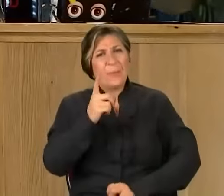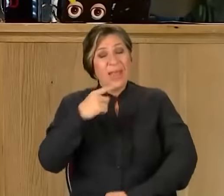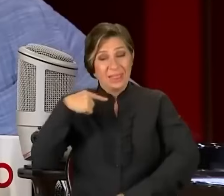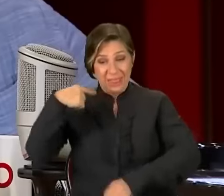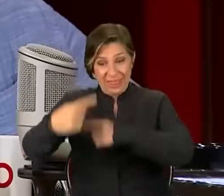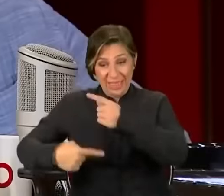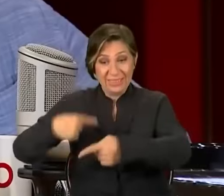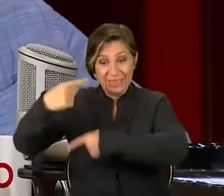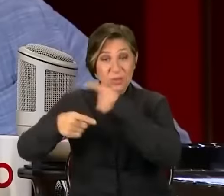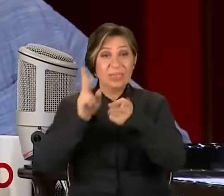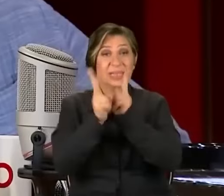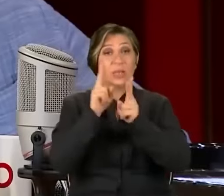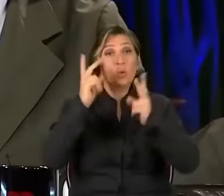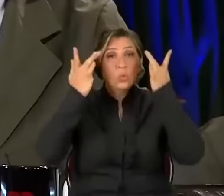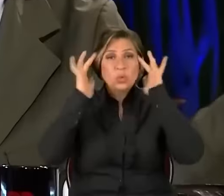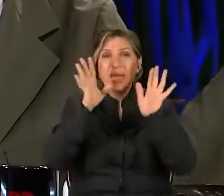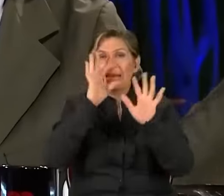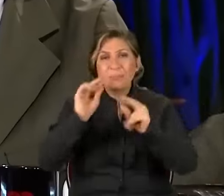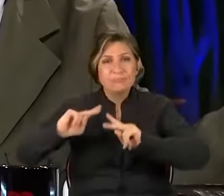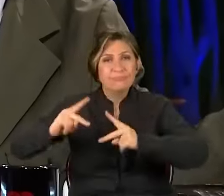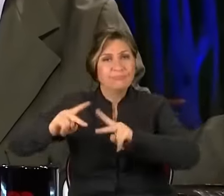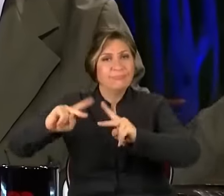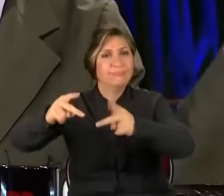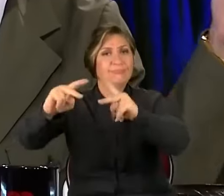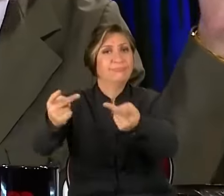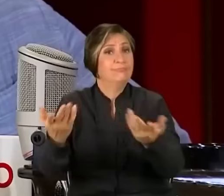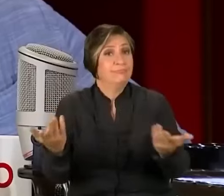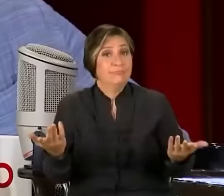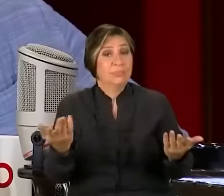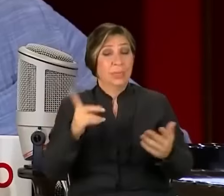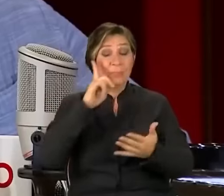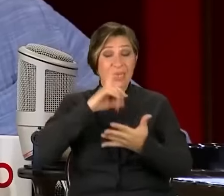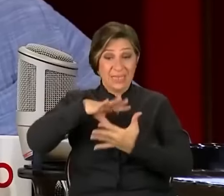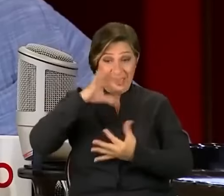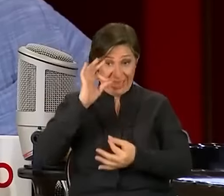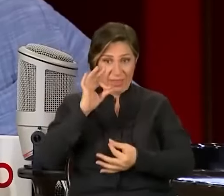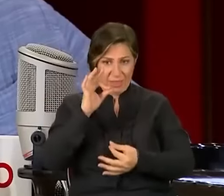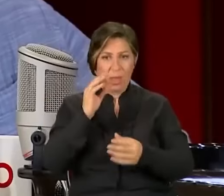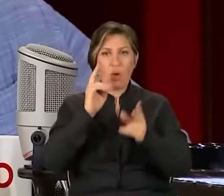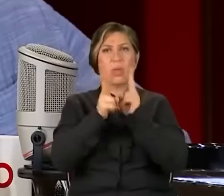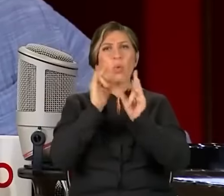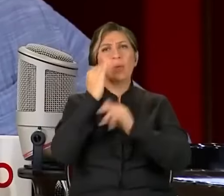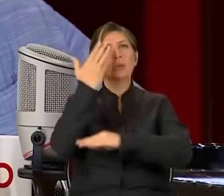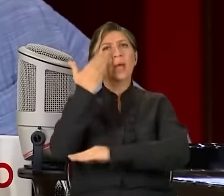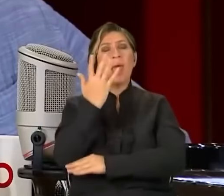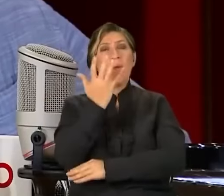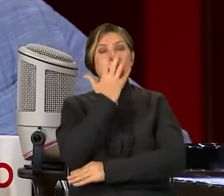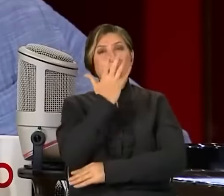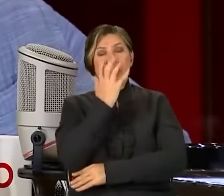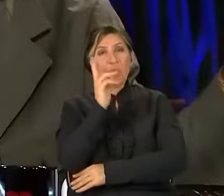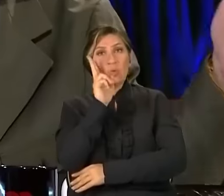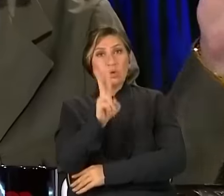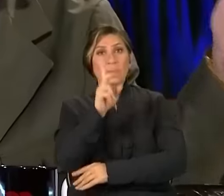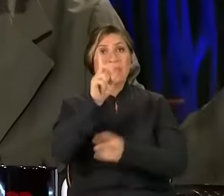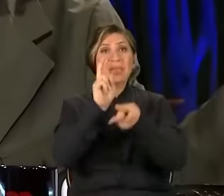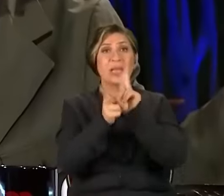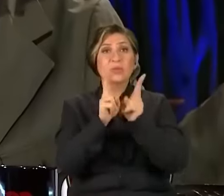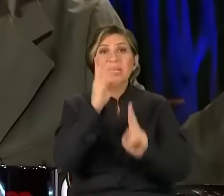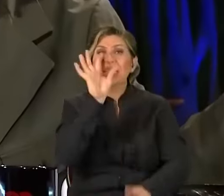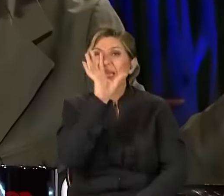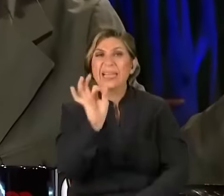nesilden nesile bu tiyatro kültürünü kim aktaracak? Yani insanların bir oyuna gelip de hakikaten edebiyat bulabilecekleri bir